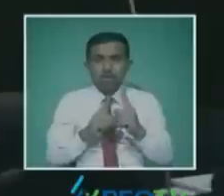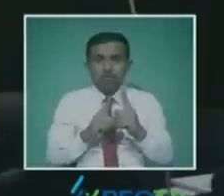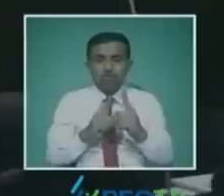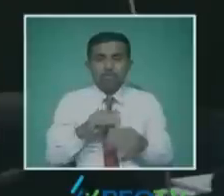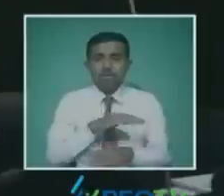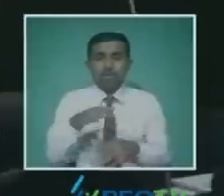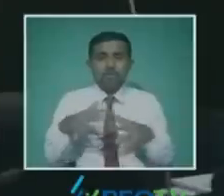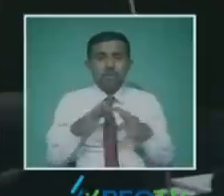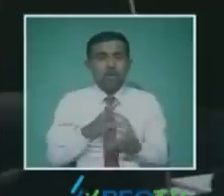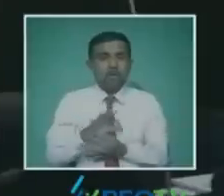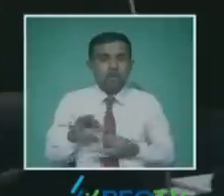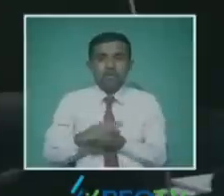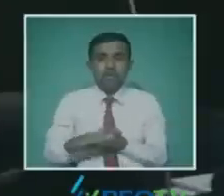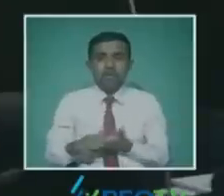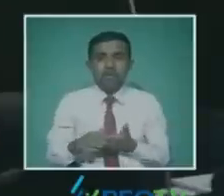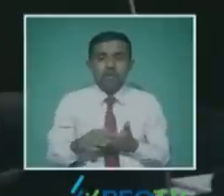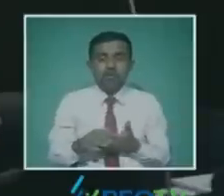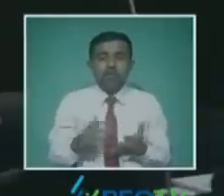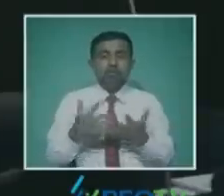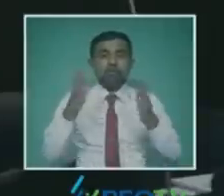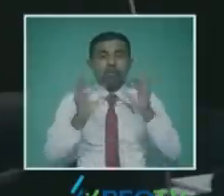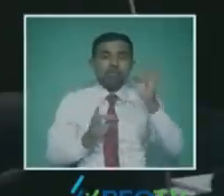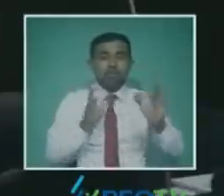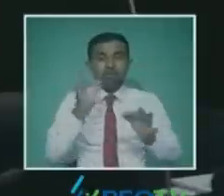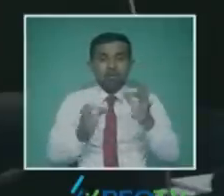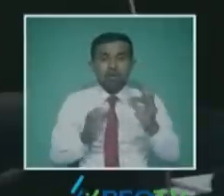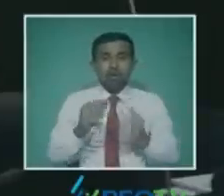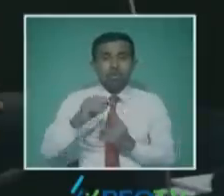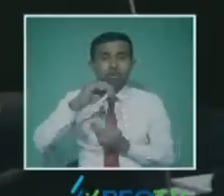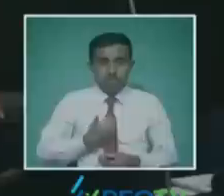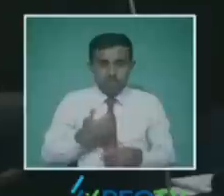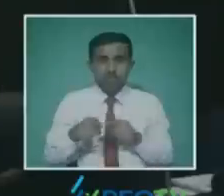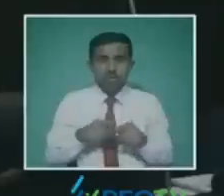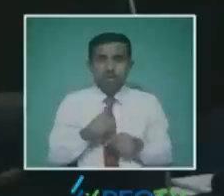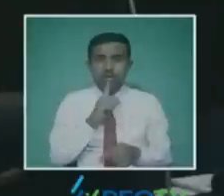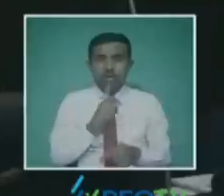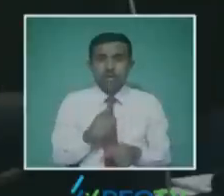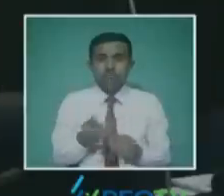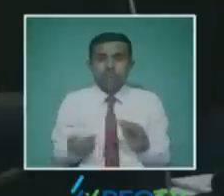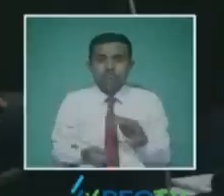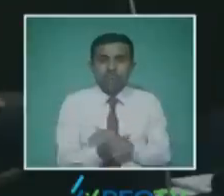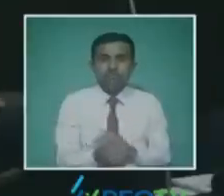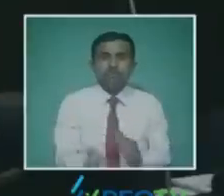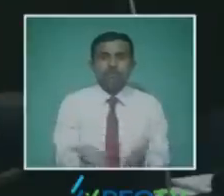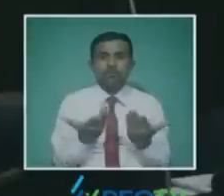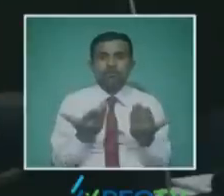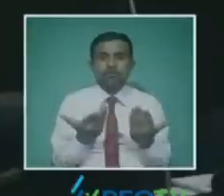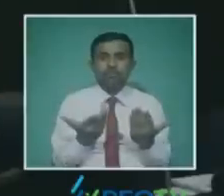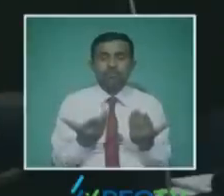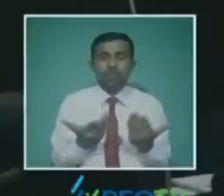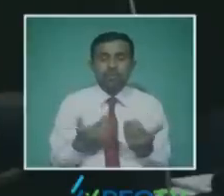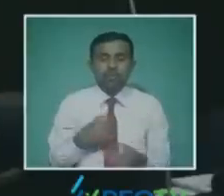සමාජ ප්‍රජාතන්ත්‍රවාදී සමාජවාදී එහෙම ලොකු කතානේ තමුන්නාන්සලා කියන්නේ පෞද්ගලිකාංශයට විරුද්ධයි කියන ගමන් යටින් ඒ වැඩේ කරනවානේ ඒ කරන ගමන්